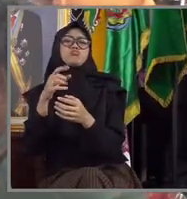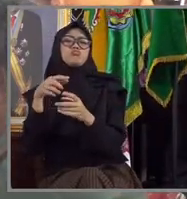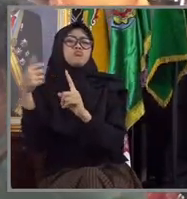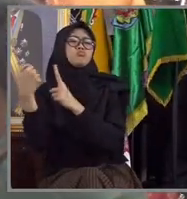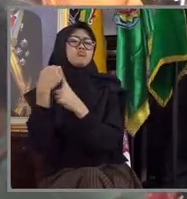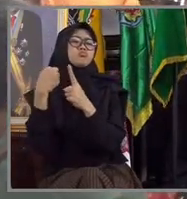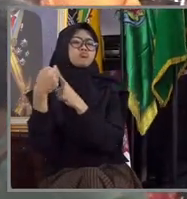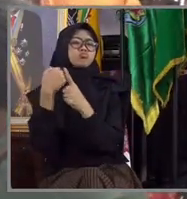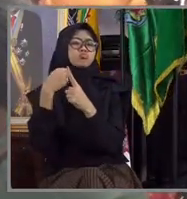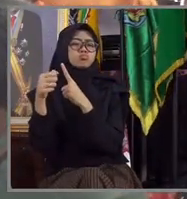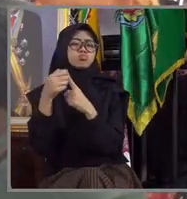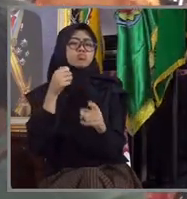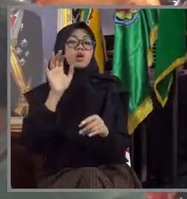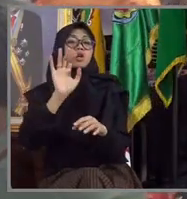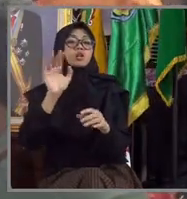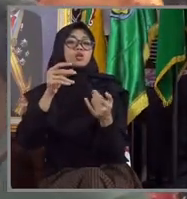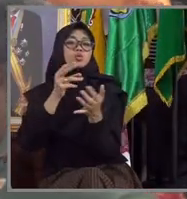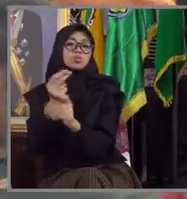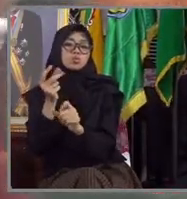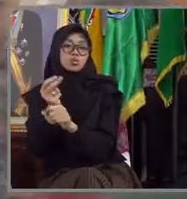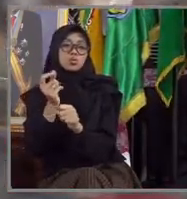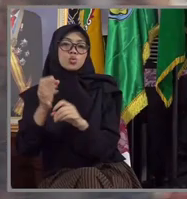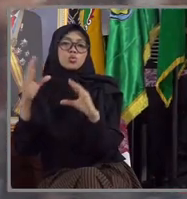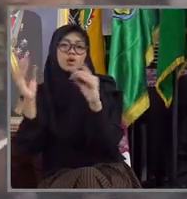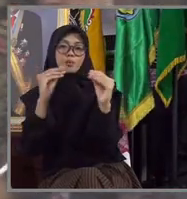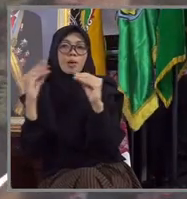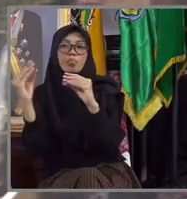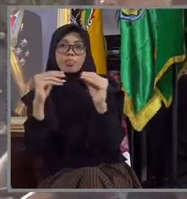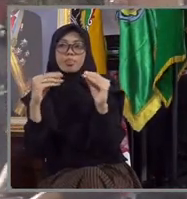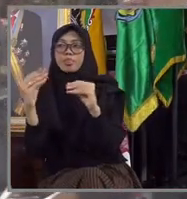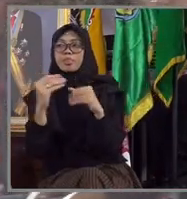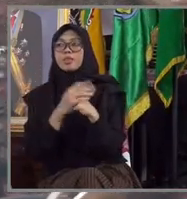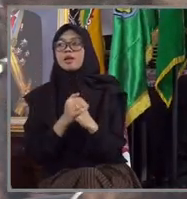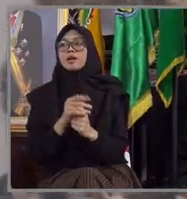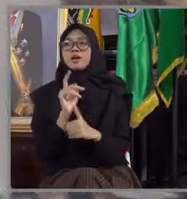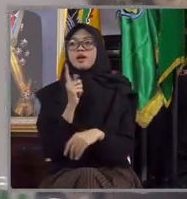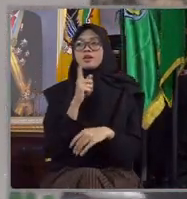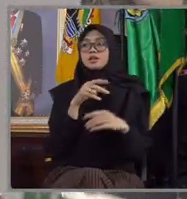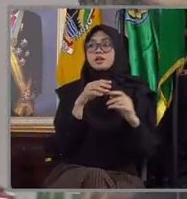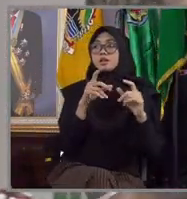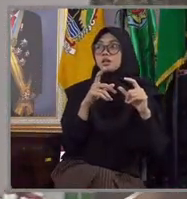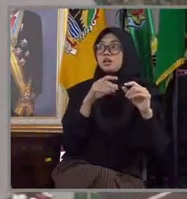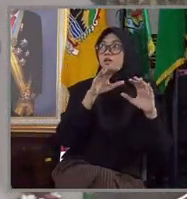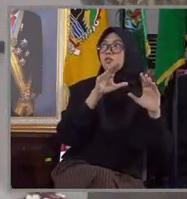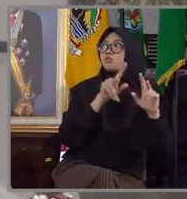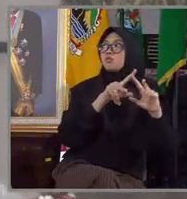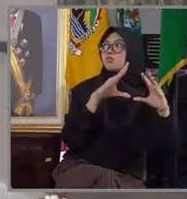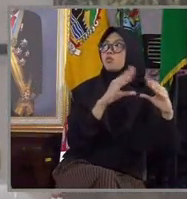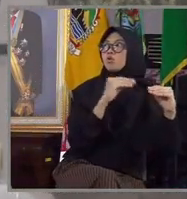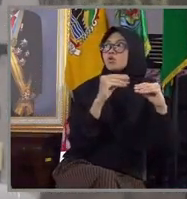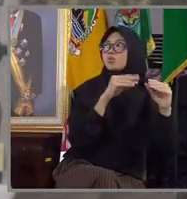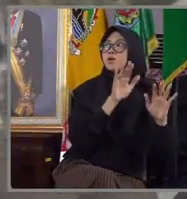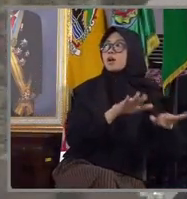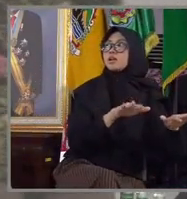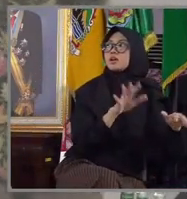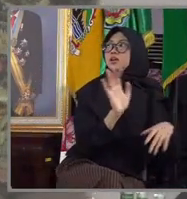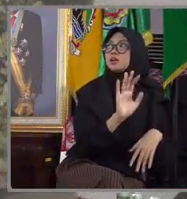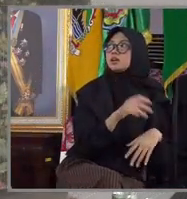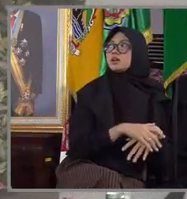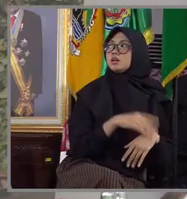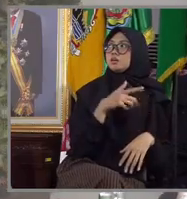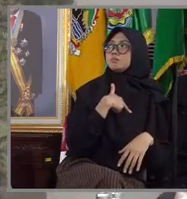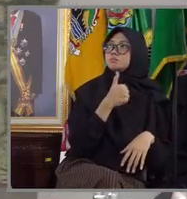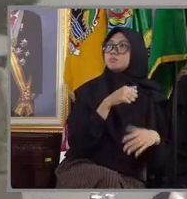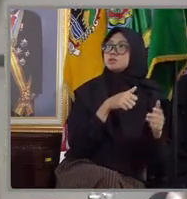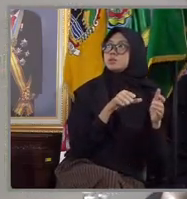dikumpulkan eh temen-temen dari SMP SMA atau forum anak lain kamu bisa bantu jawab